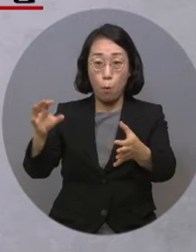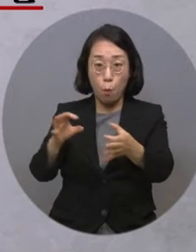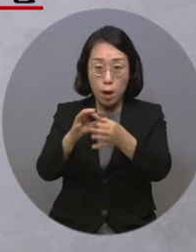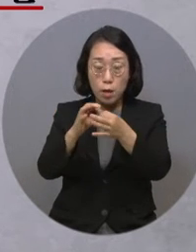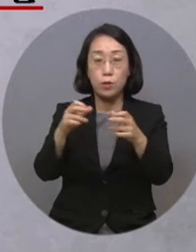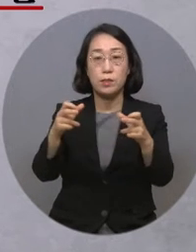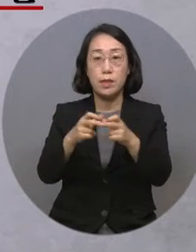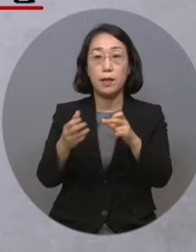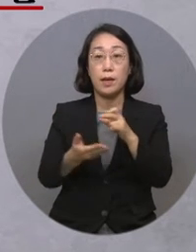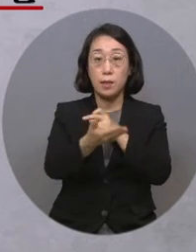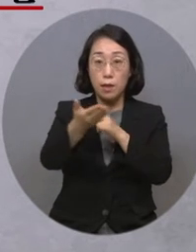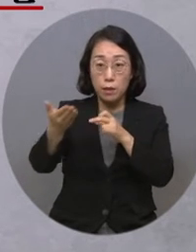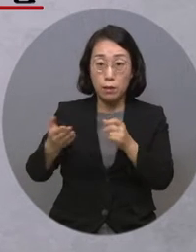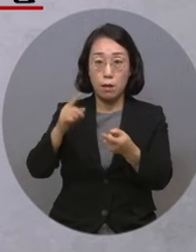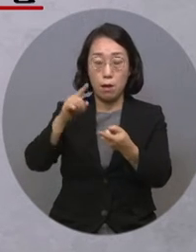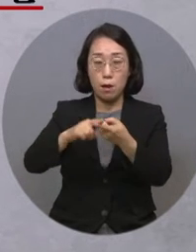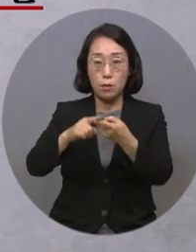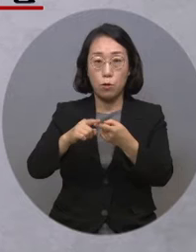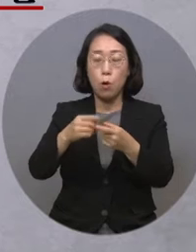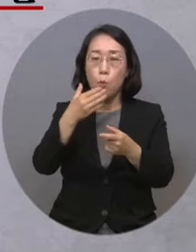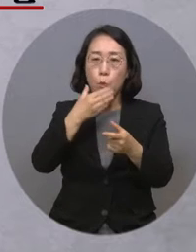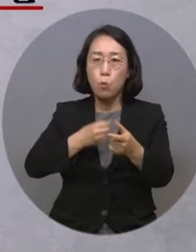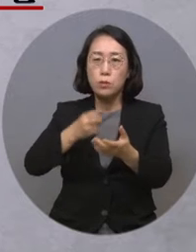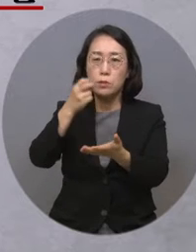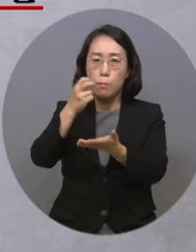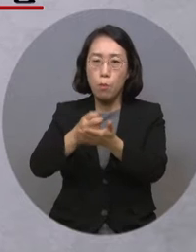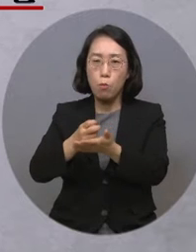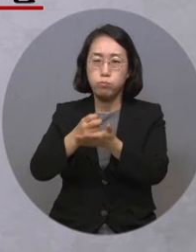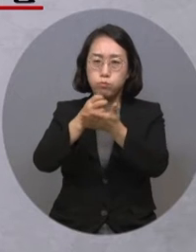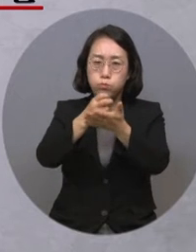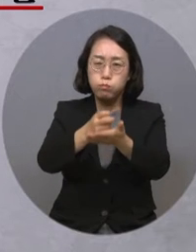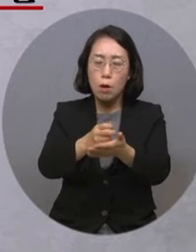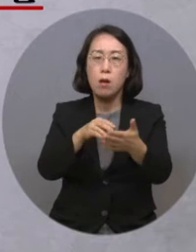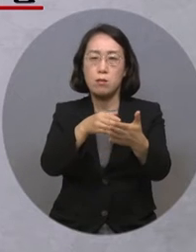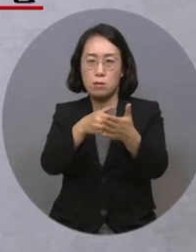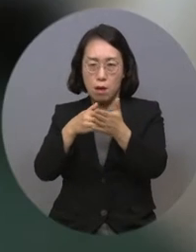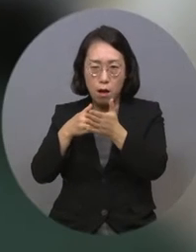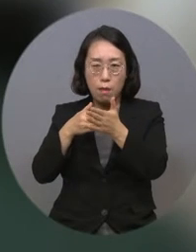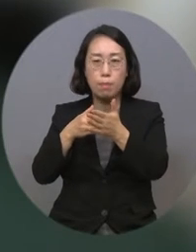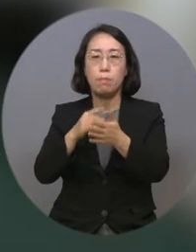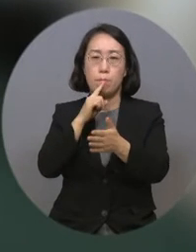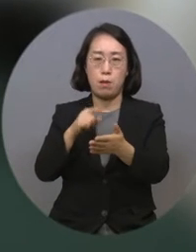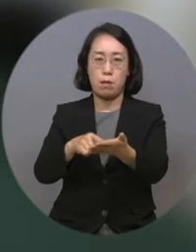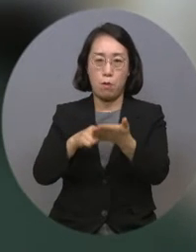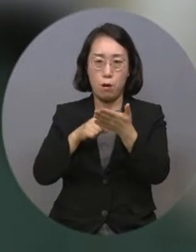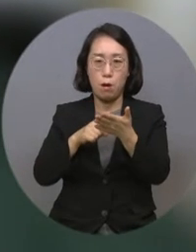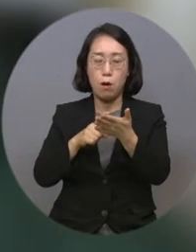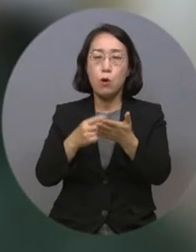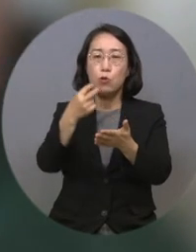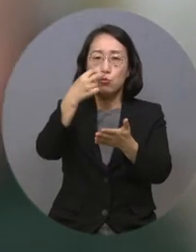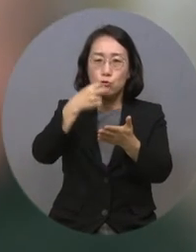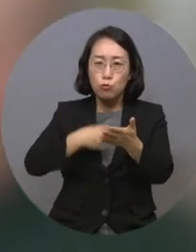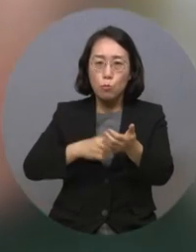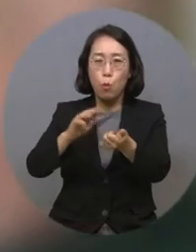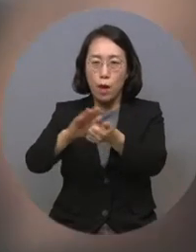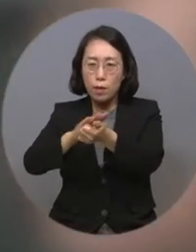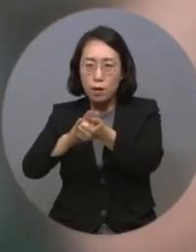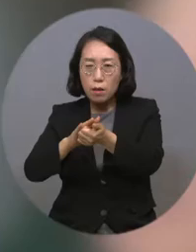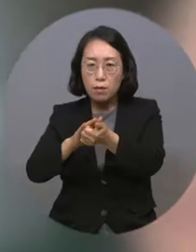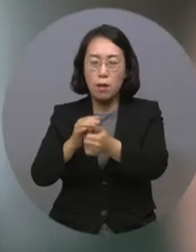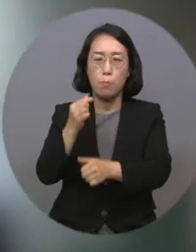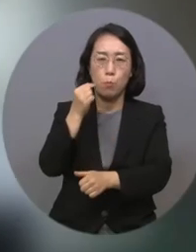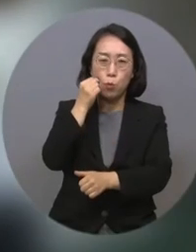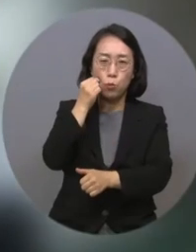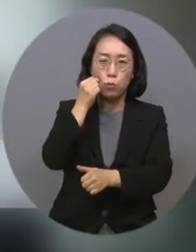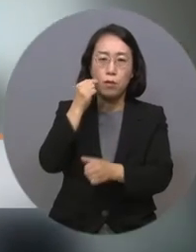장애인에 대해 장애인복지법 적용 재현 을 명시하고 있습니다 중복 수혜를 받을 수 있다는 이유에서입니다